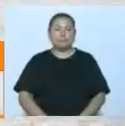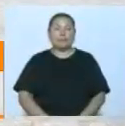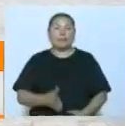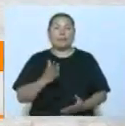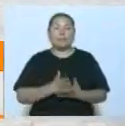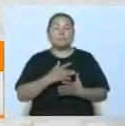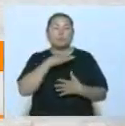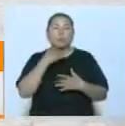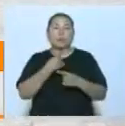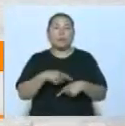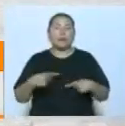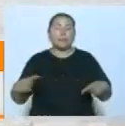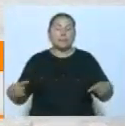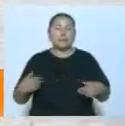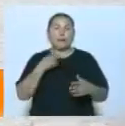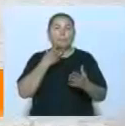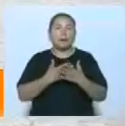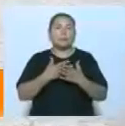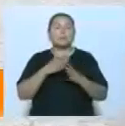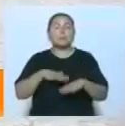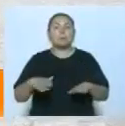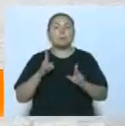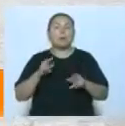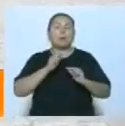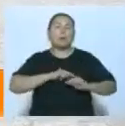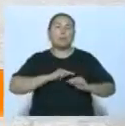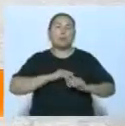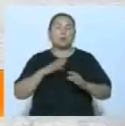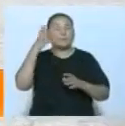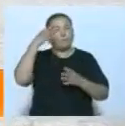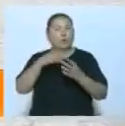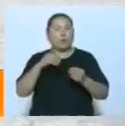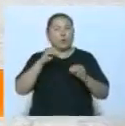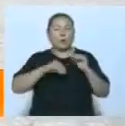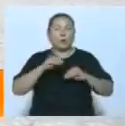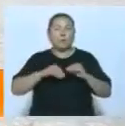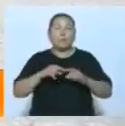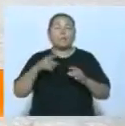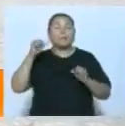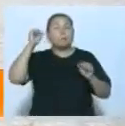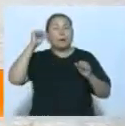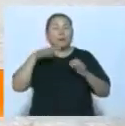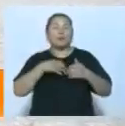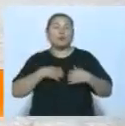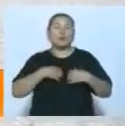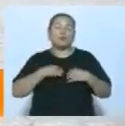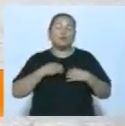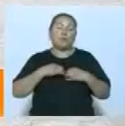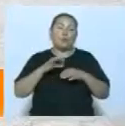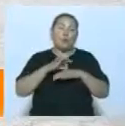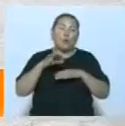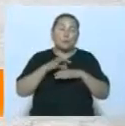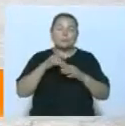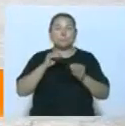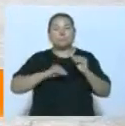Есть много разных видов кашмы. Я показываю детям, как работать с войлоком. Для этого необходима овечья шерсть, полученная после осенней стрижки.